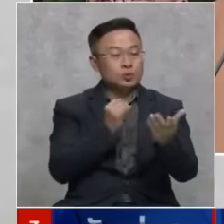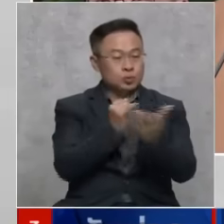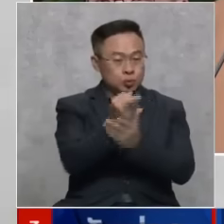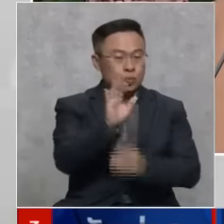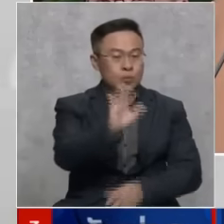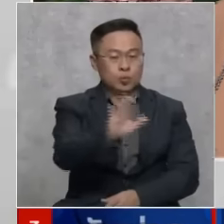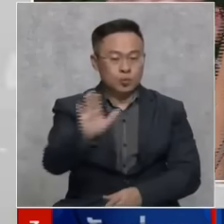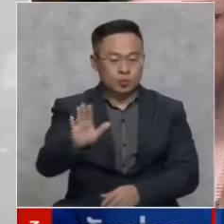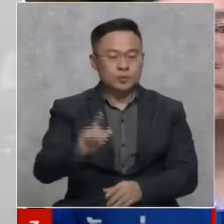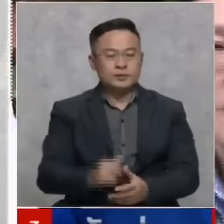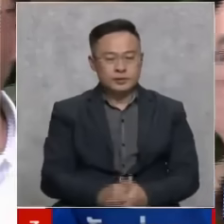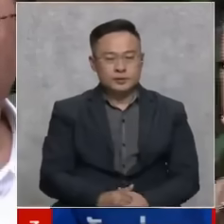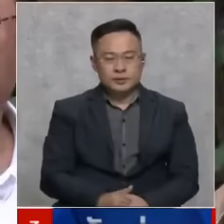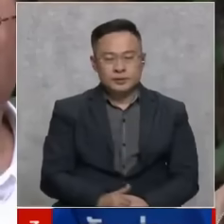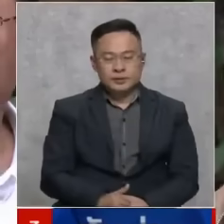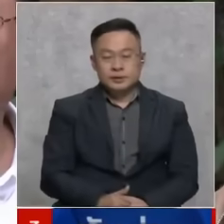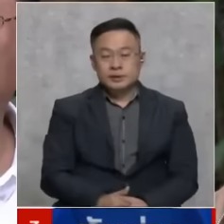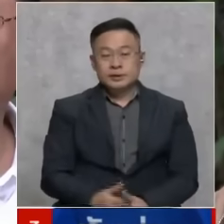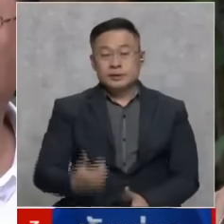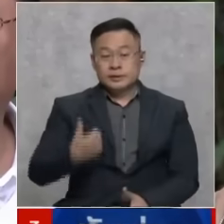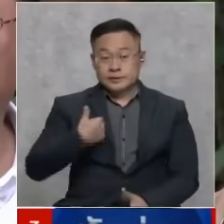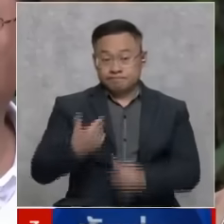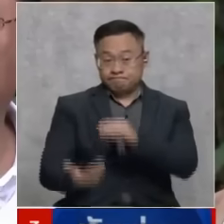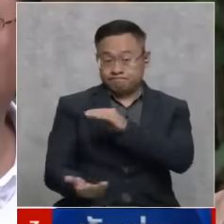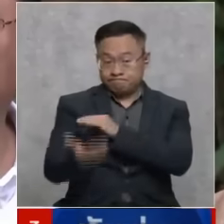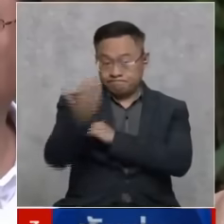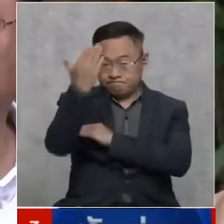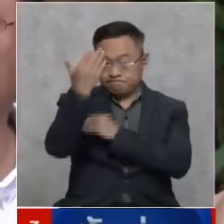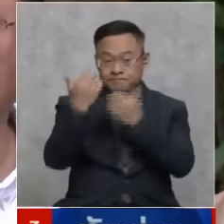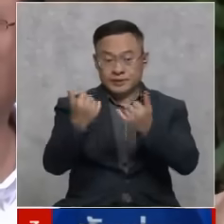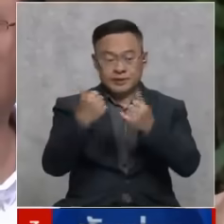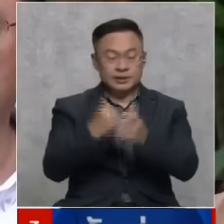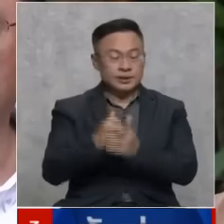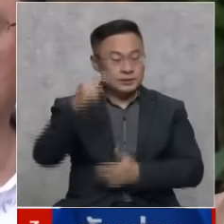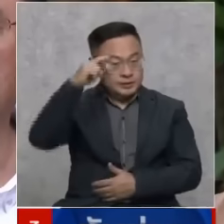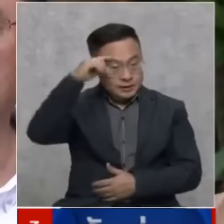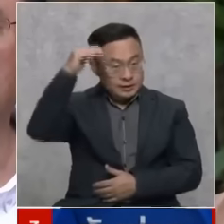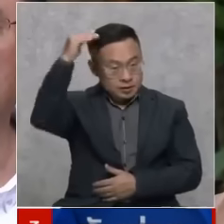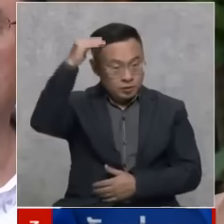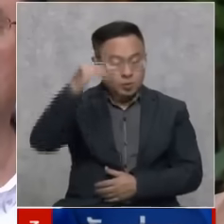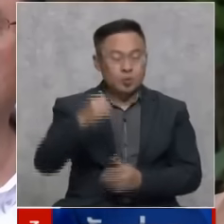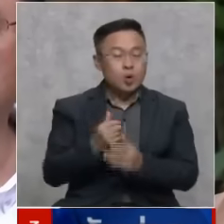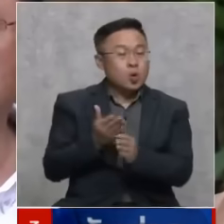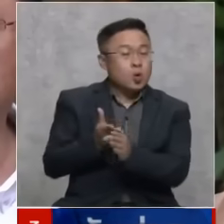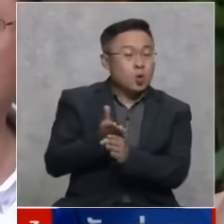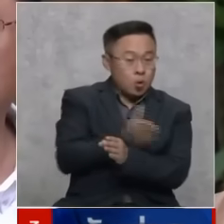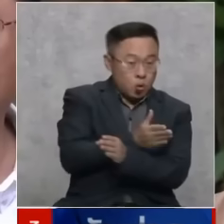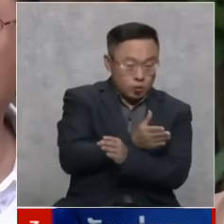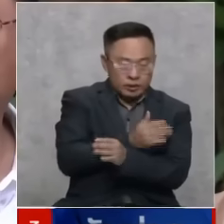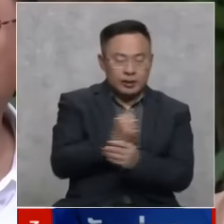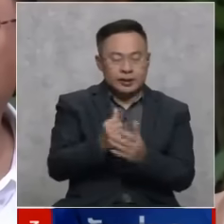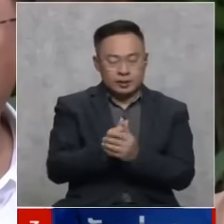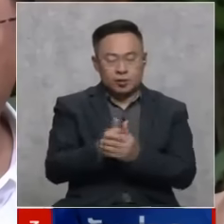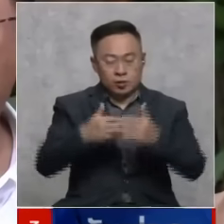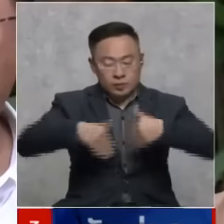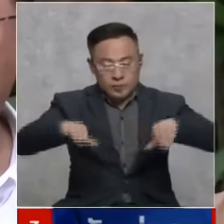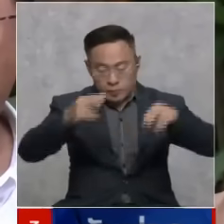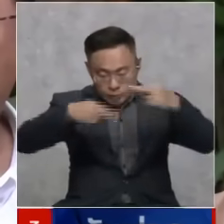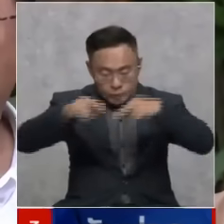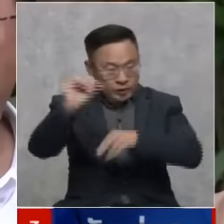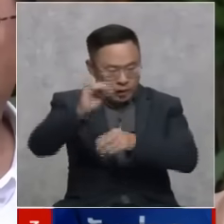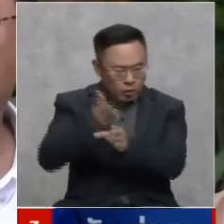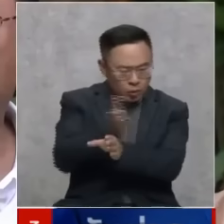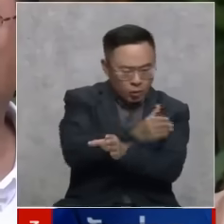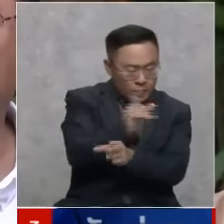ทีนี้มีรายงานด้วยนะคะคุณผู้ชมว่าช่วงเช้าก่อนที่ท่านนายกจะไปปฏิบัติภารกิจที่จุดแรกก็คือเขื่อนแม่กวงอุดมธารานะ